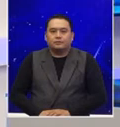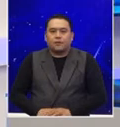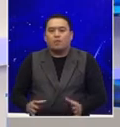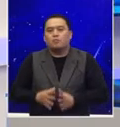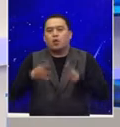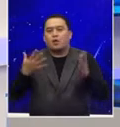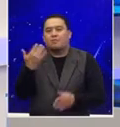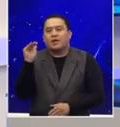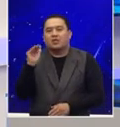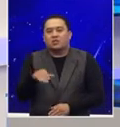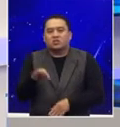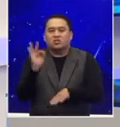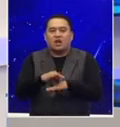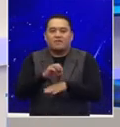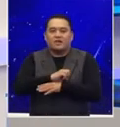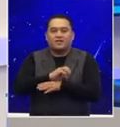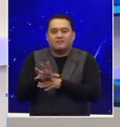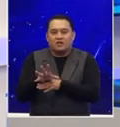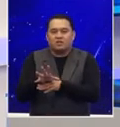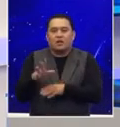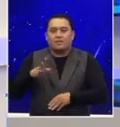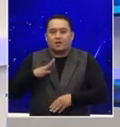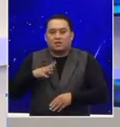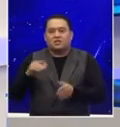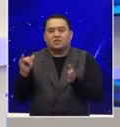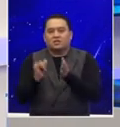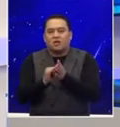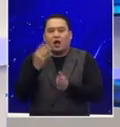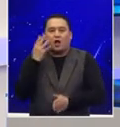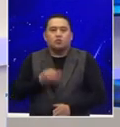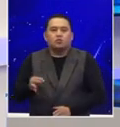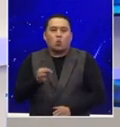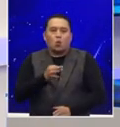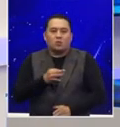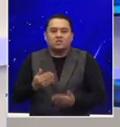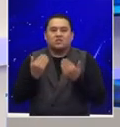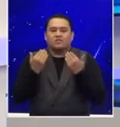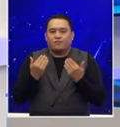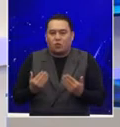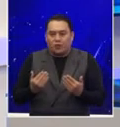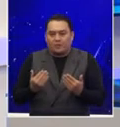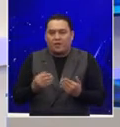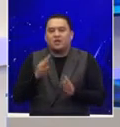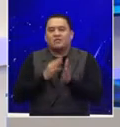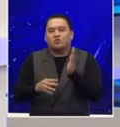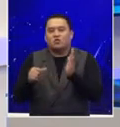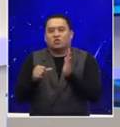Более 5000 случаев заражения коронавирусной инфекцией зарегистрировано в Алматинской области на сегодняшний день.